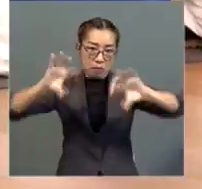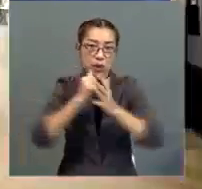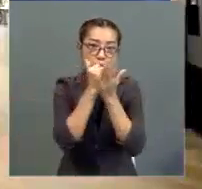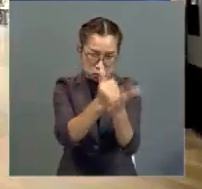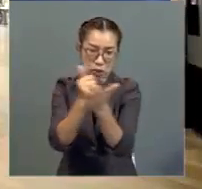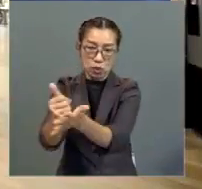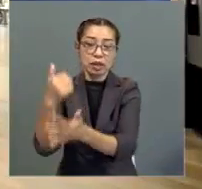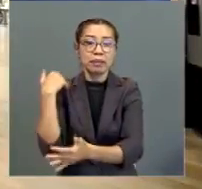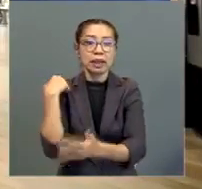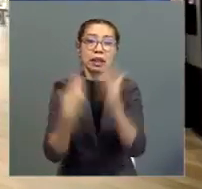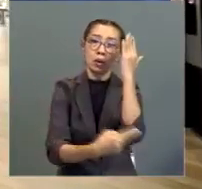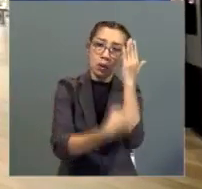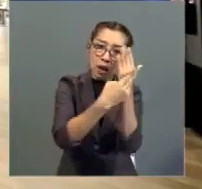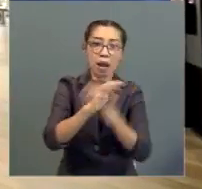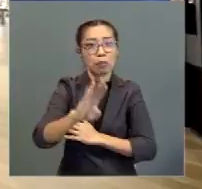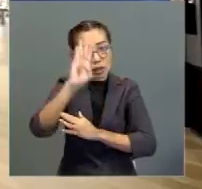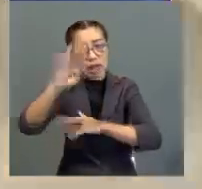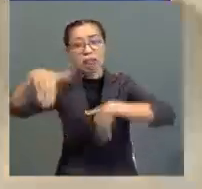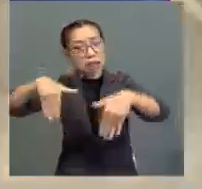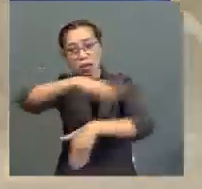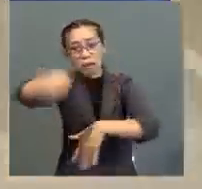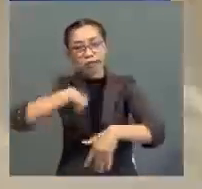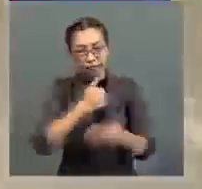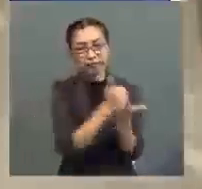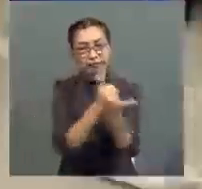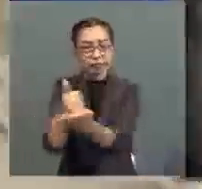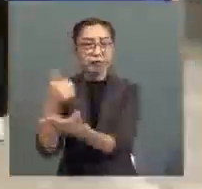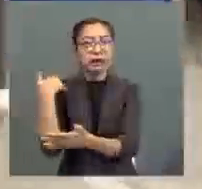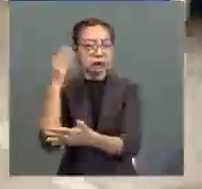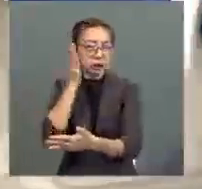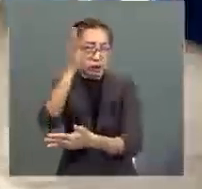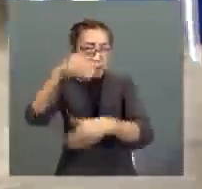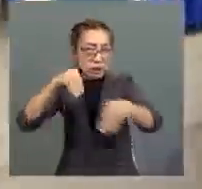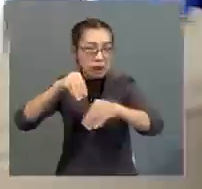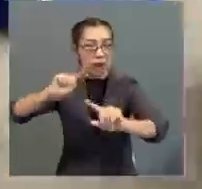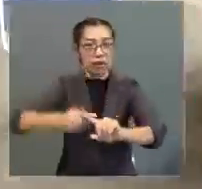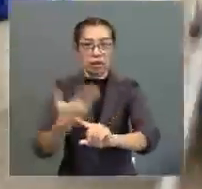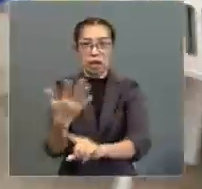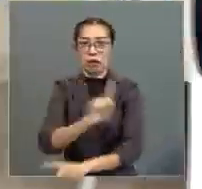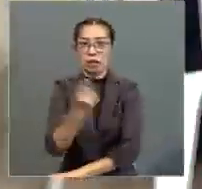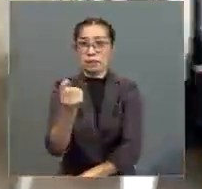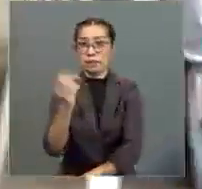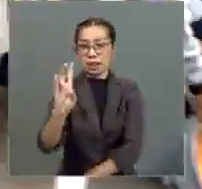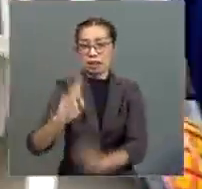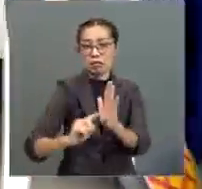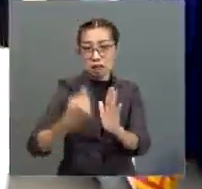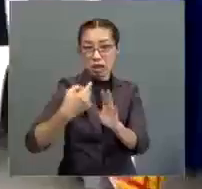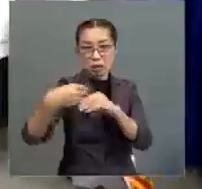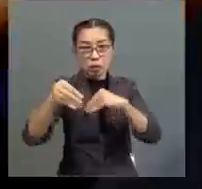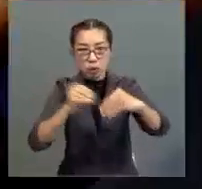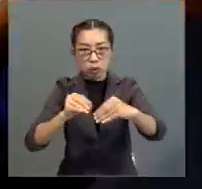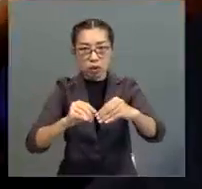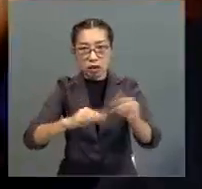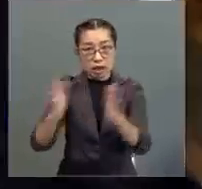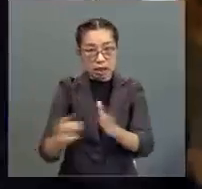ประกอบการและประชาชนทั่วไปซึ่งในระยะเวลาอันใกล้นี้คาดว่าวันที่17พฤษภาคมจะเริ่มผ่อนปลนมาตรการ